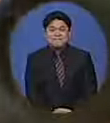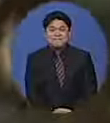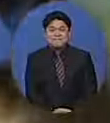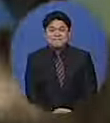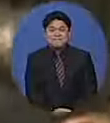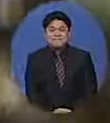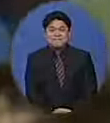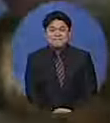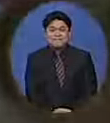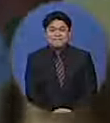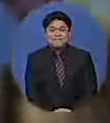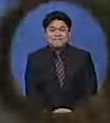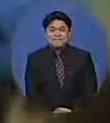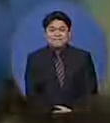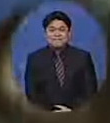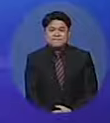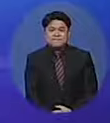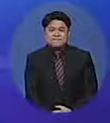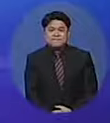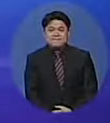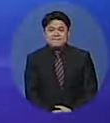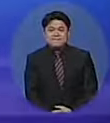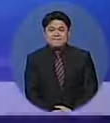뉴스 정유림입니다.